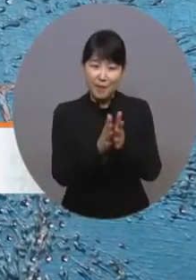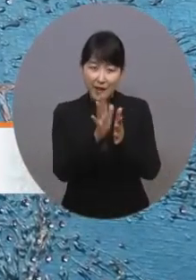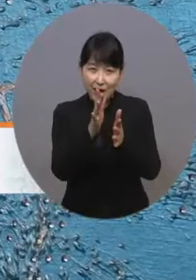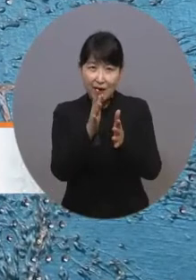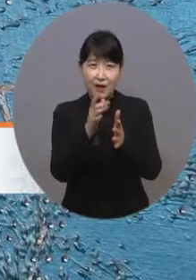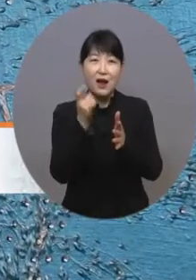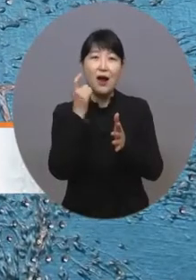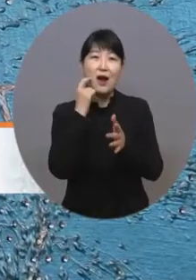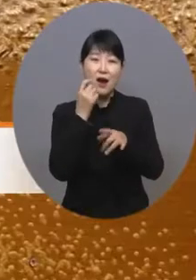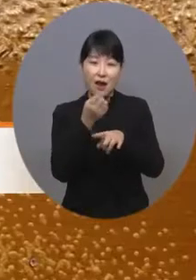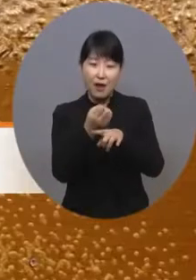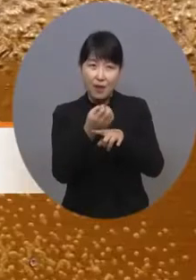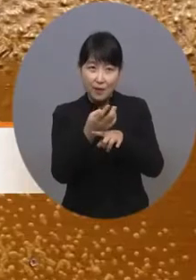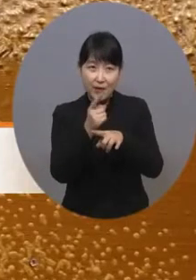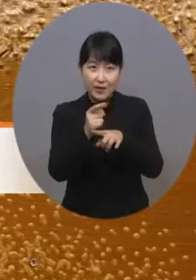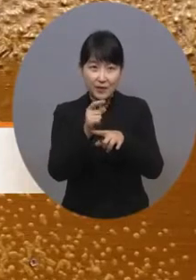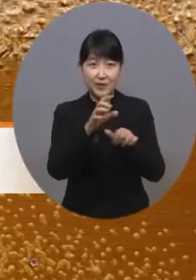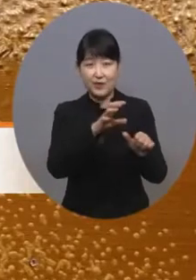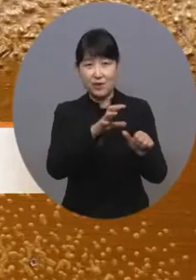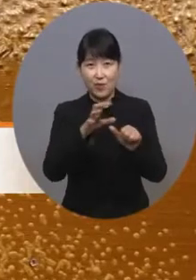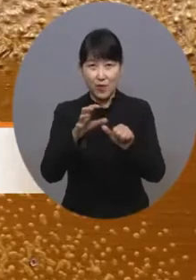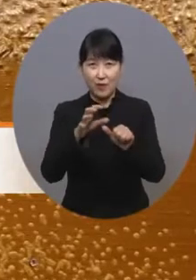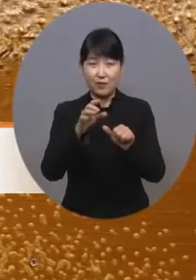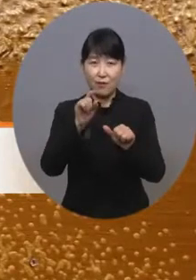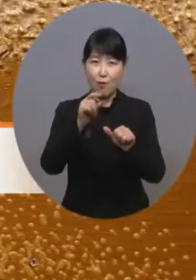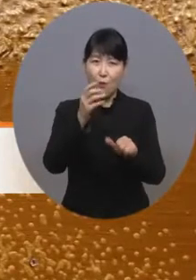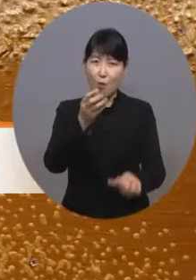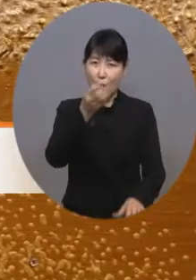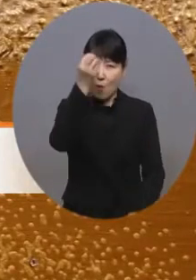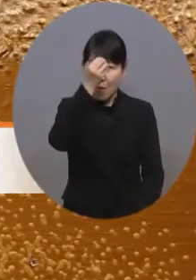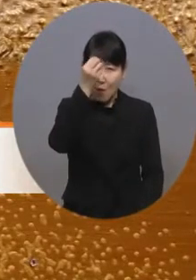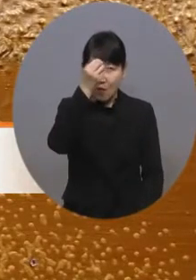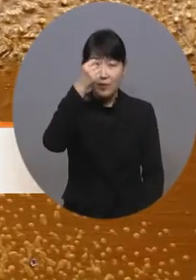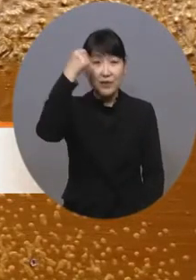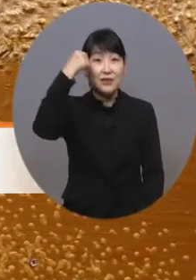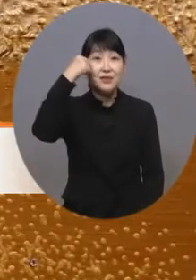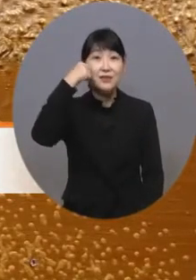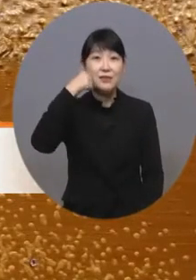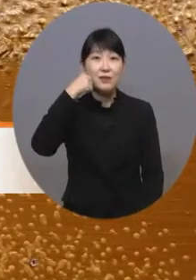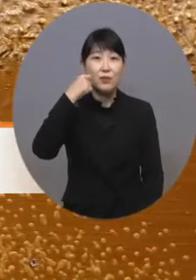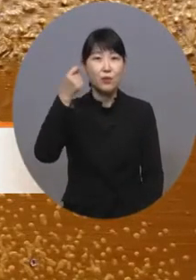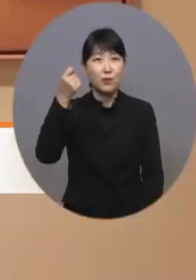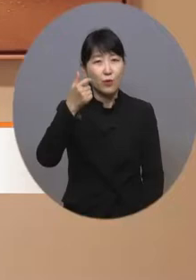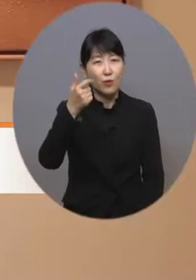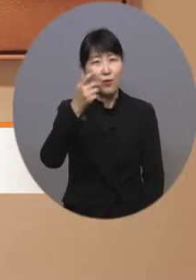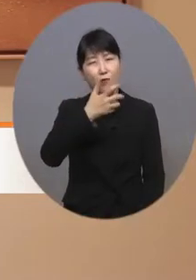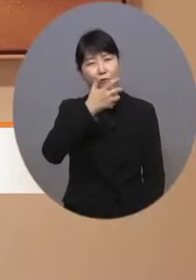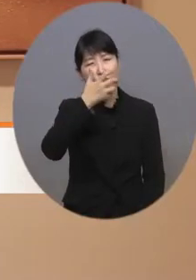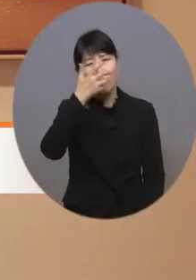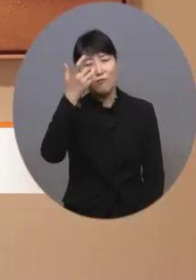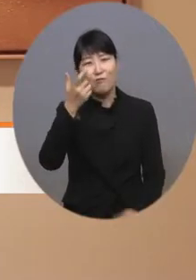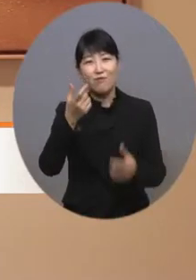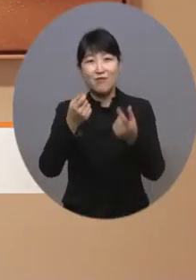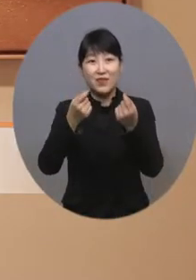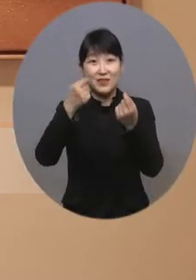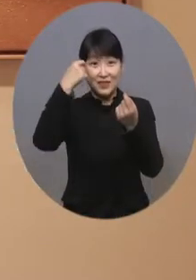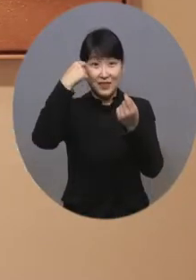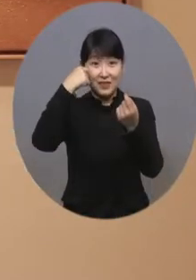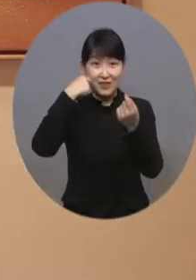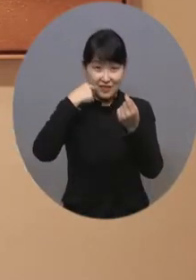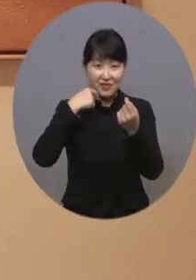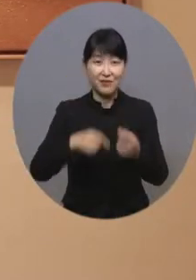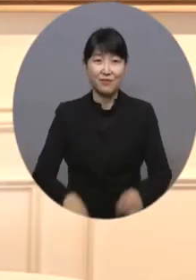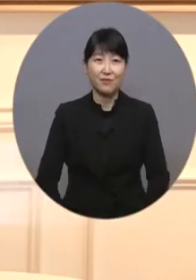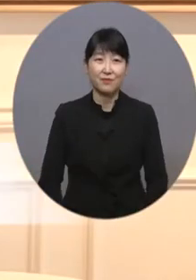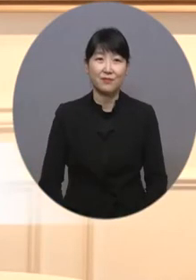등을 소재로 삼아 고급스러운 느낌을 자아낸 작품들은 몽환적인 감흥으로 사람들의 발걸음을 멈추게 하고